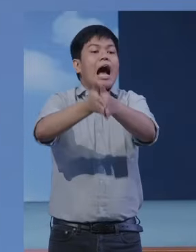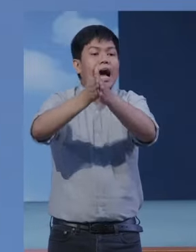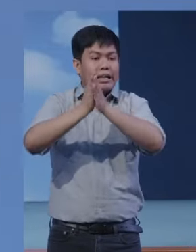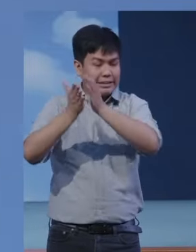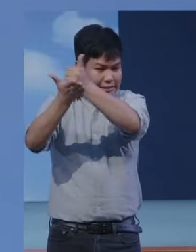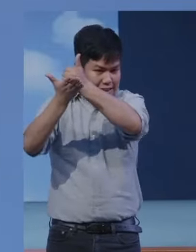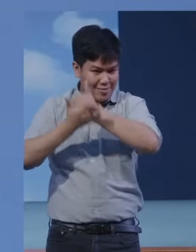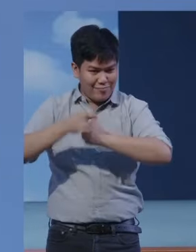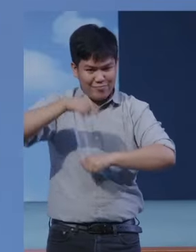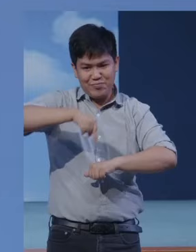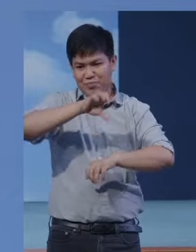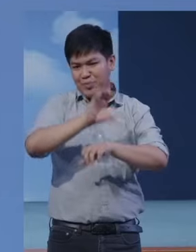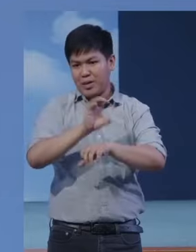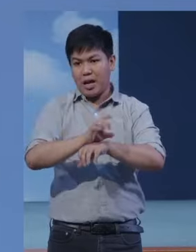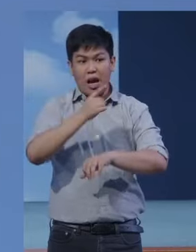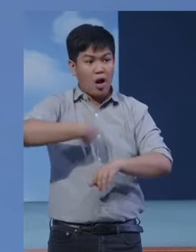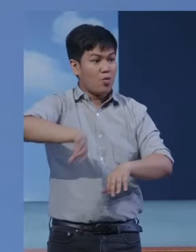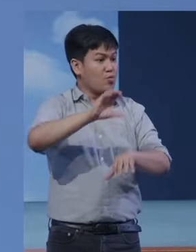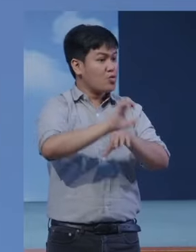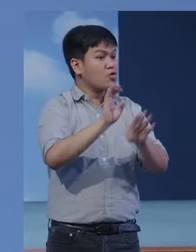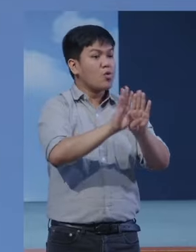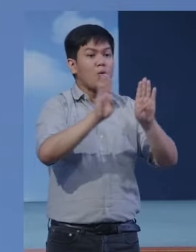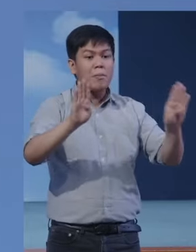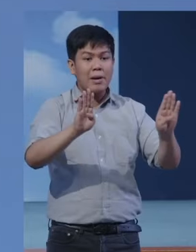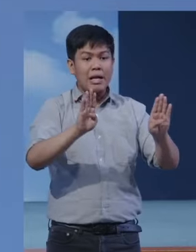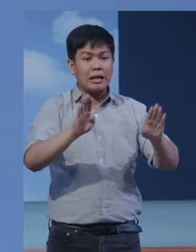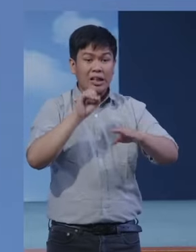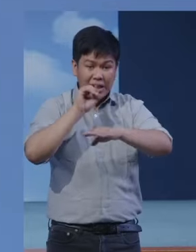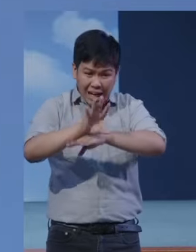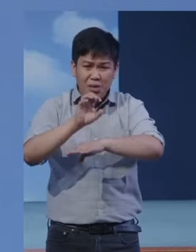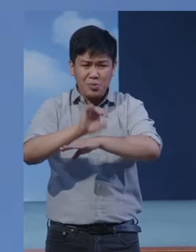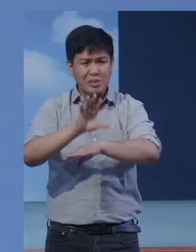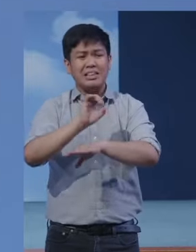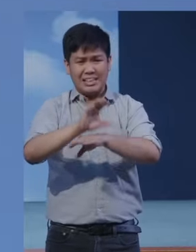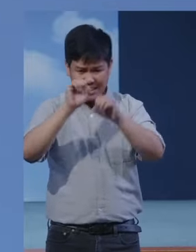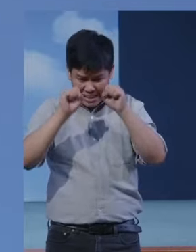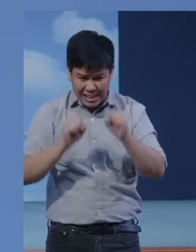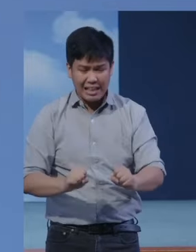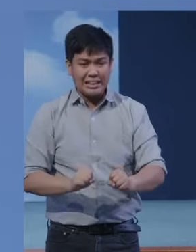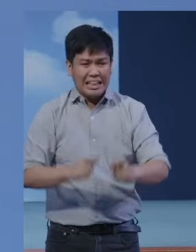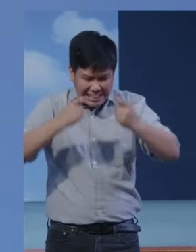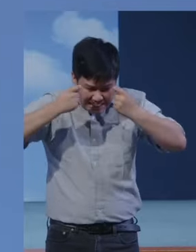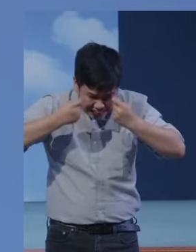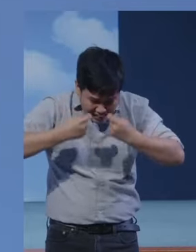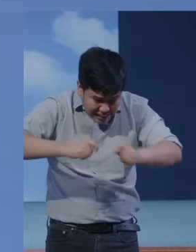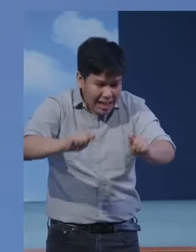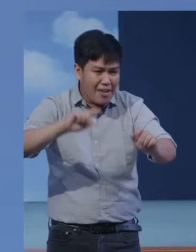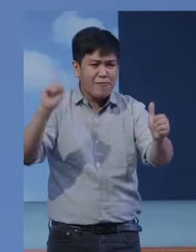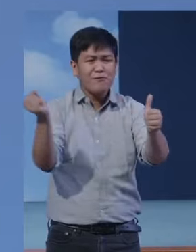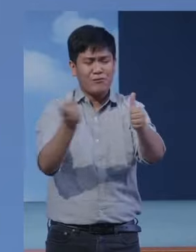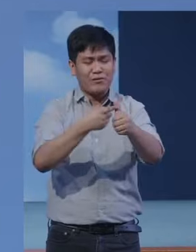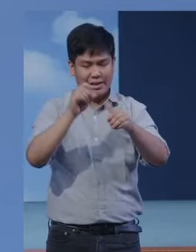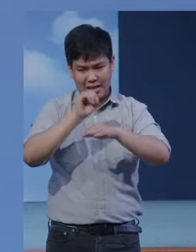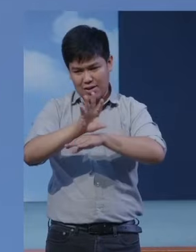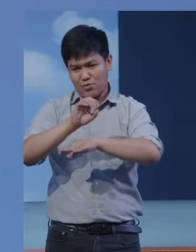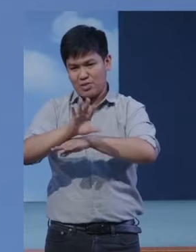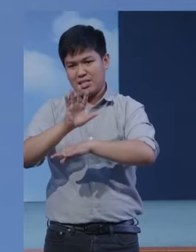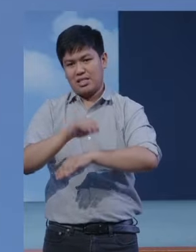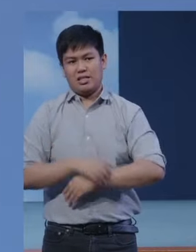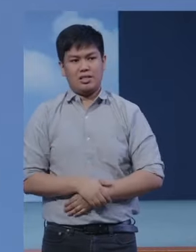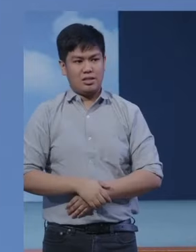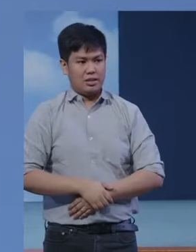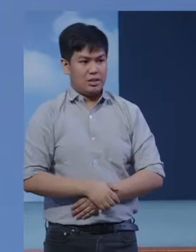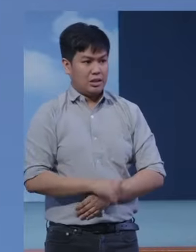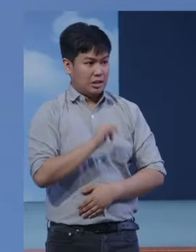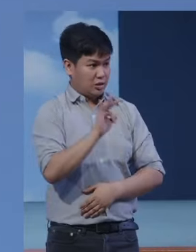po ang ating iglesya ang ating kapatiran upang tulungan ung mga mag-asawa na may may mga issue